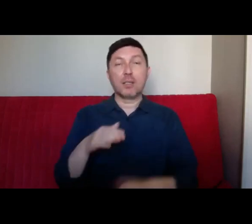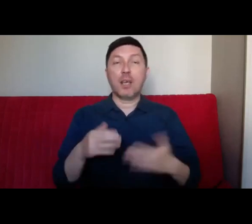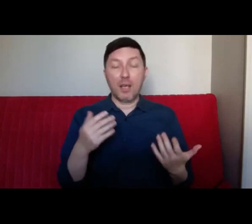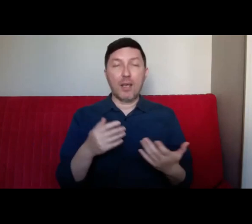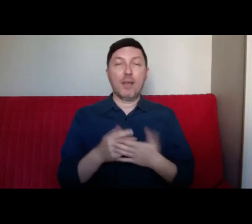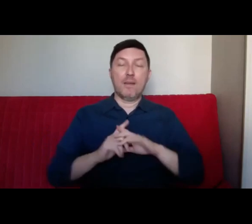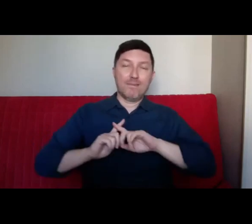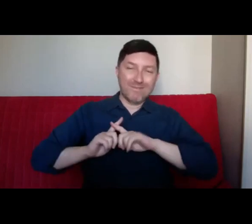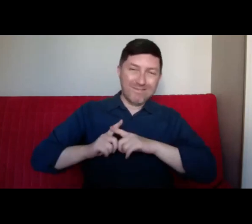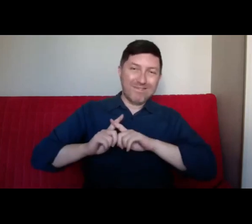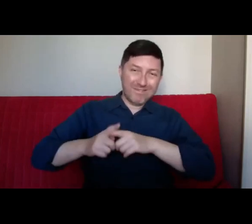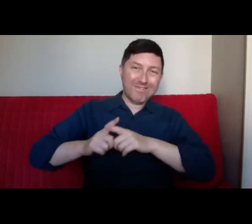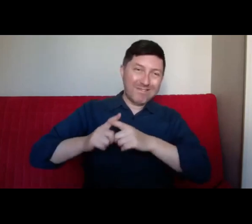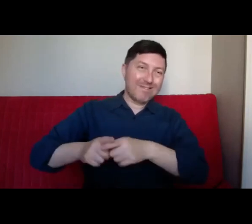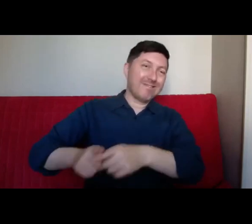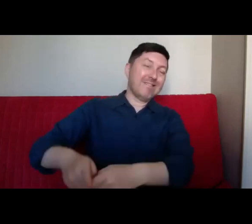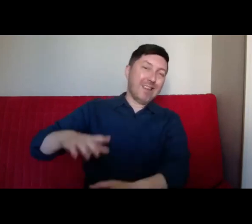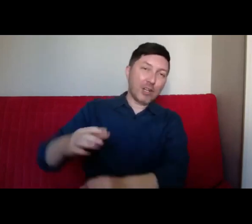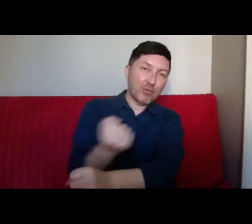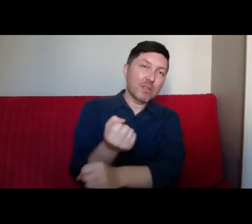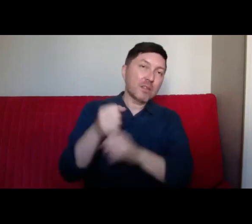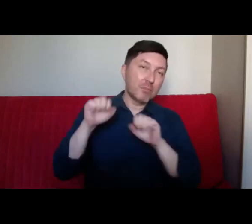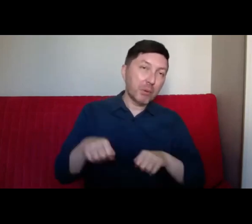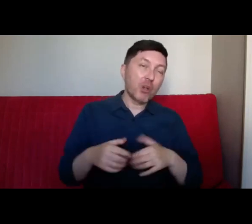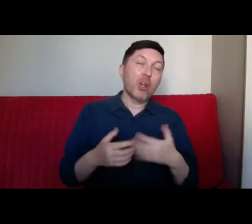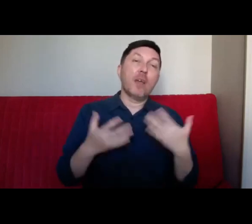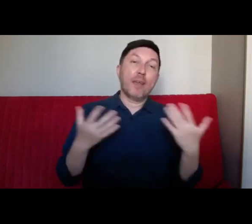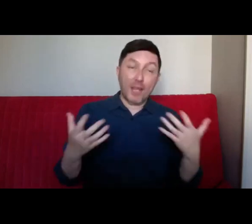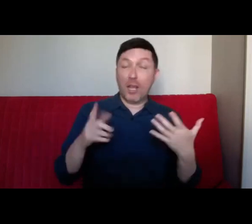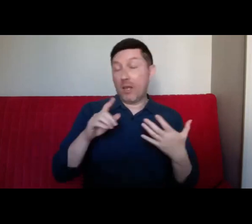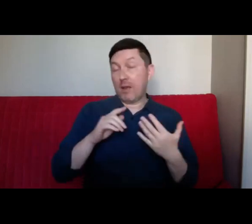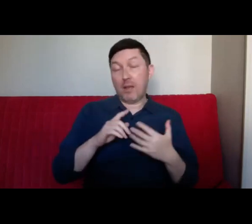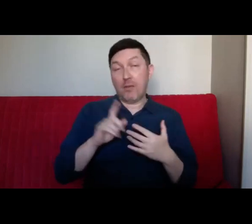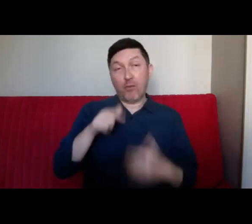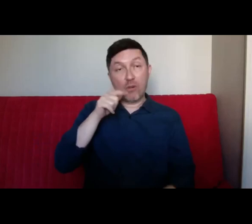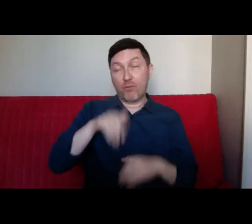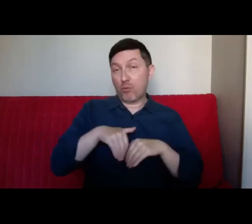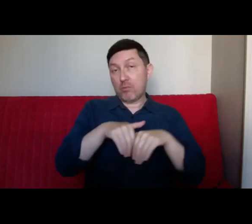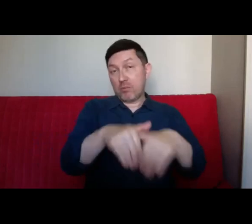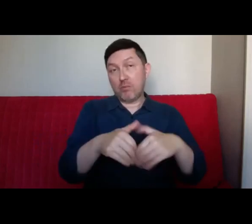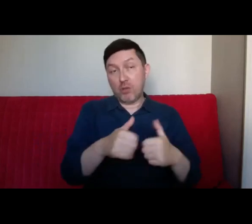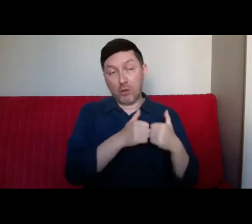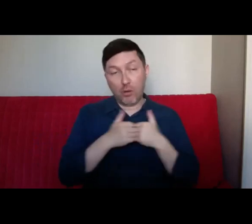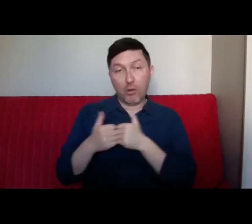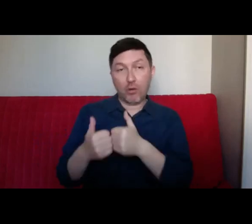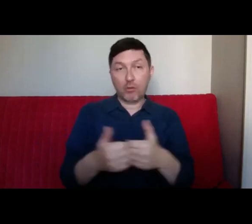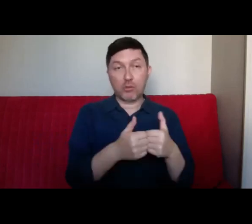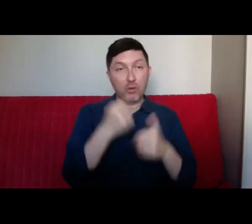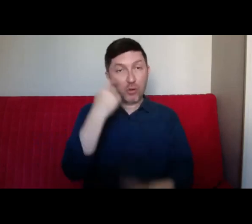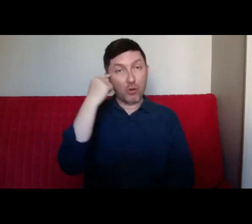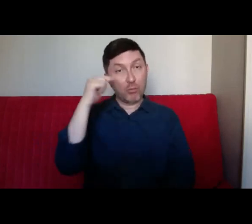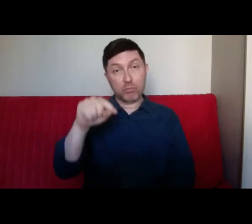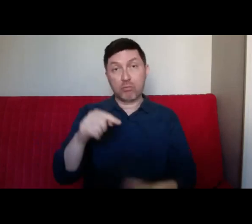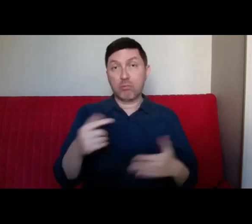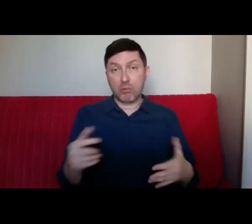taper sur le clou qu'il s'enfonce. Et donc, il faut qu'ensemble, on continue à pouvoir promouvoir cette place